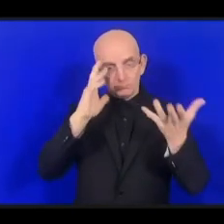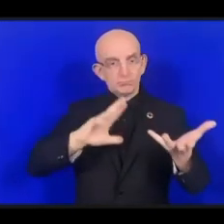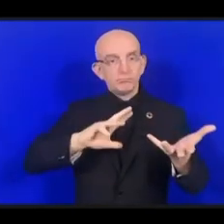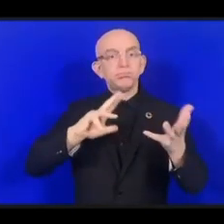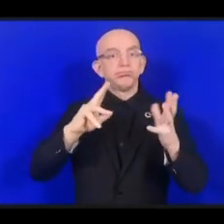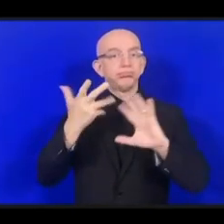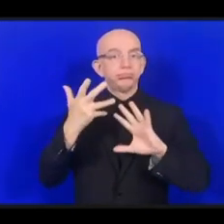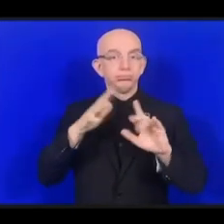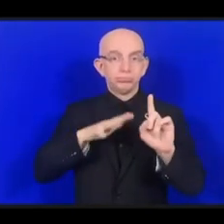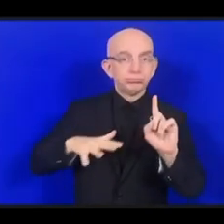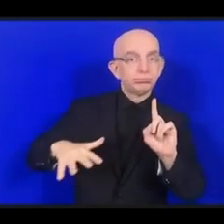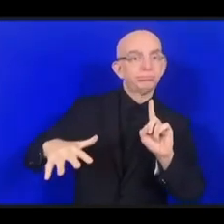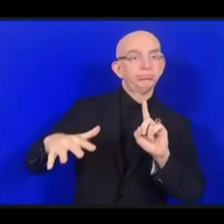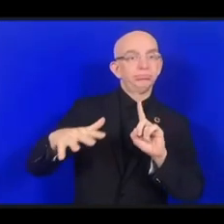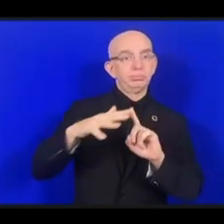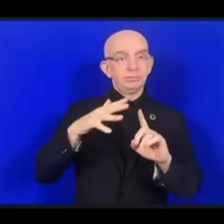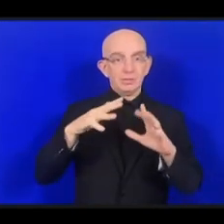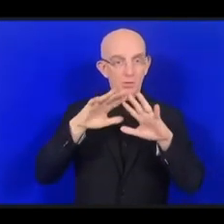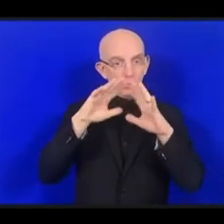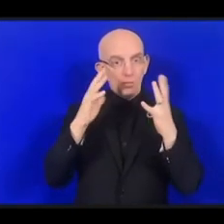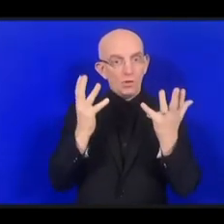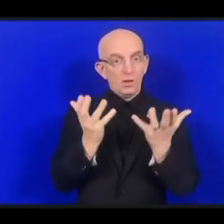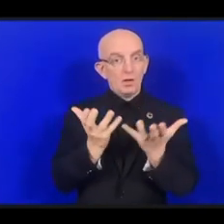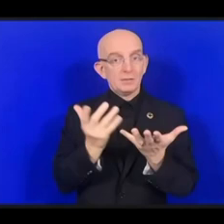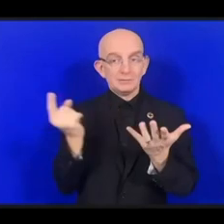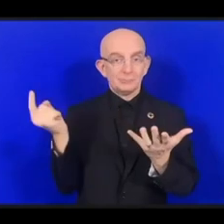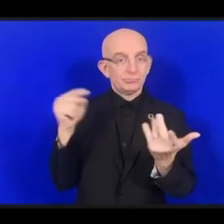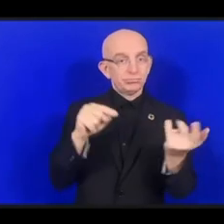sont venus en aide aux habitants des zones